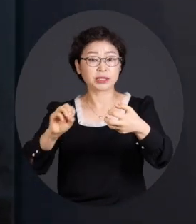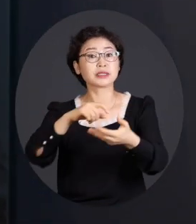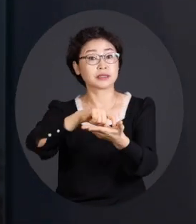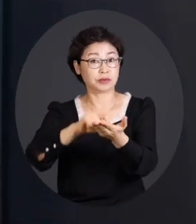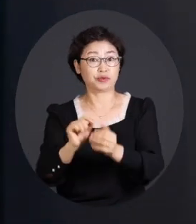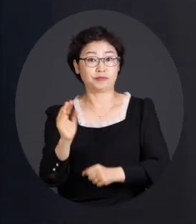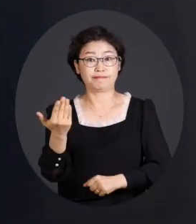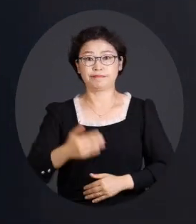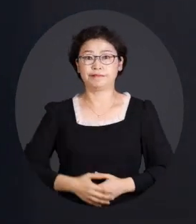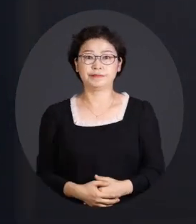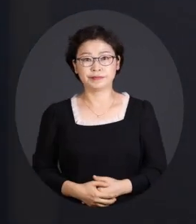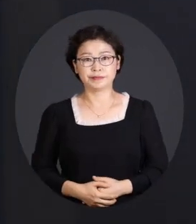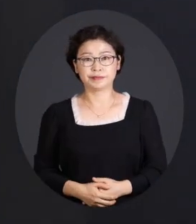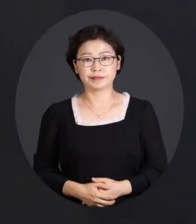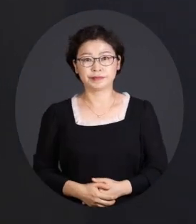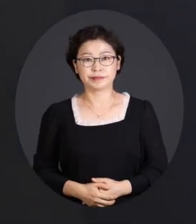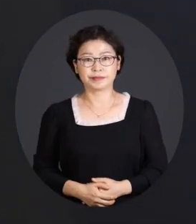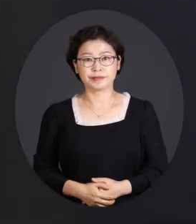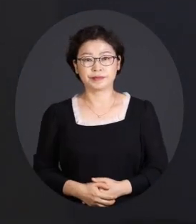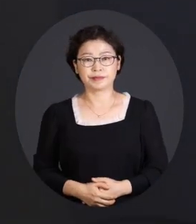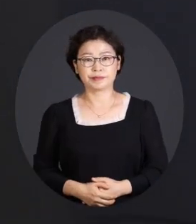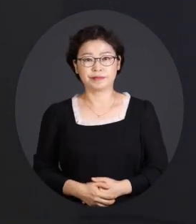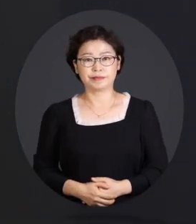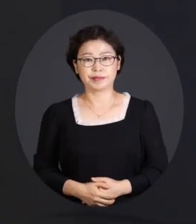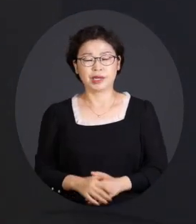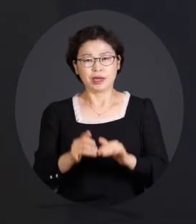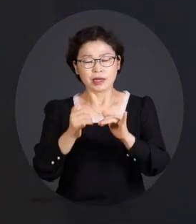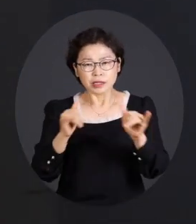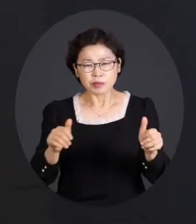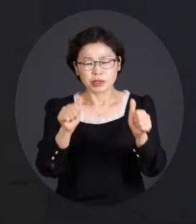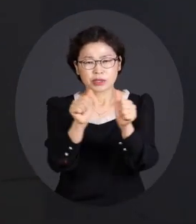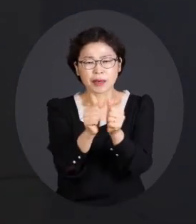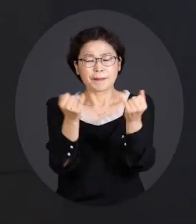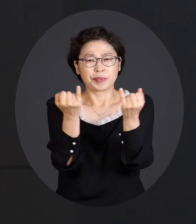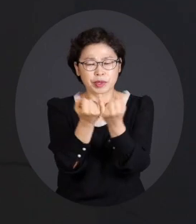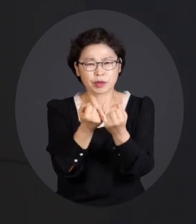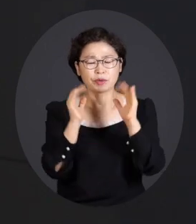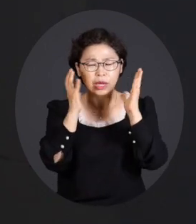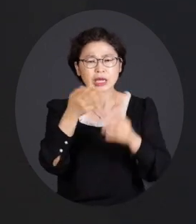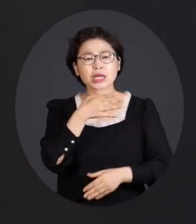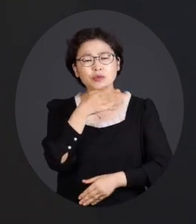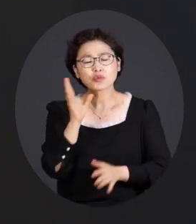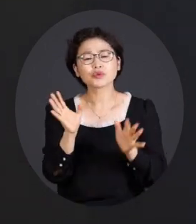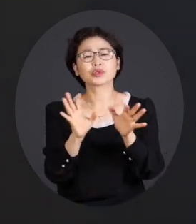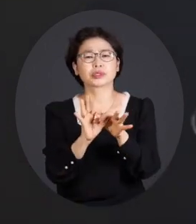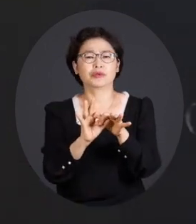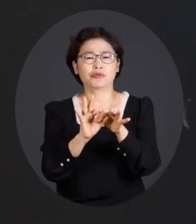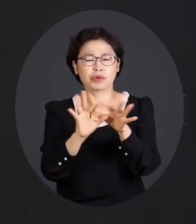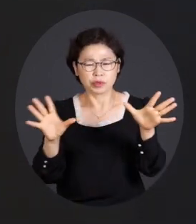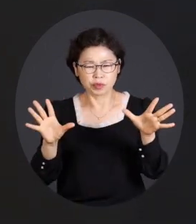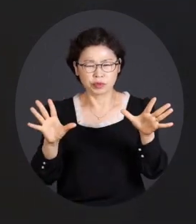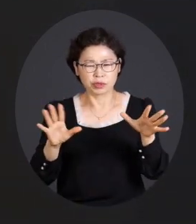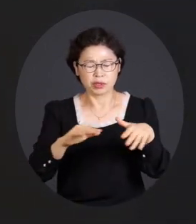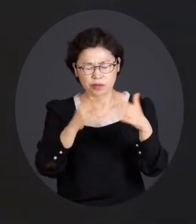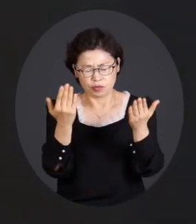해당합니다. 이곳 주민들은 남녀노소 가리지 않고